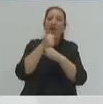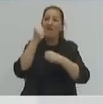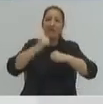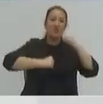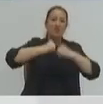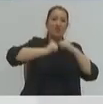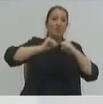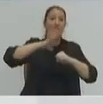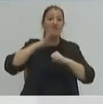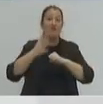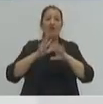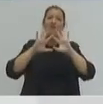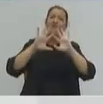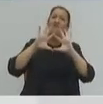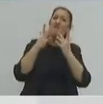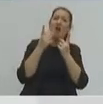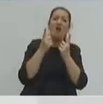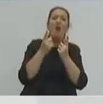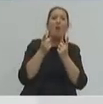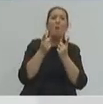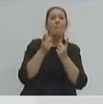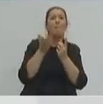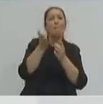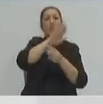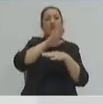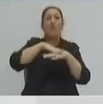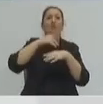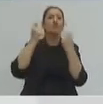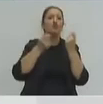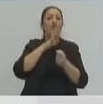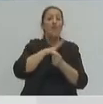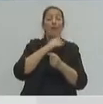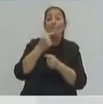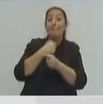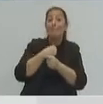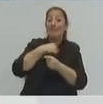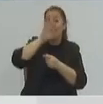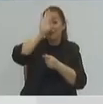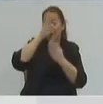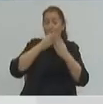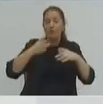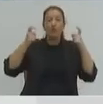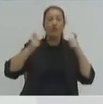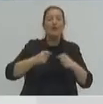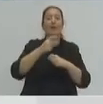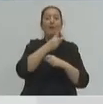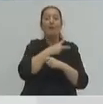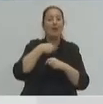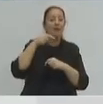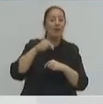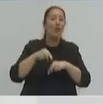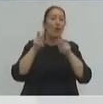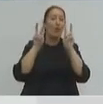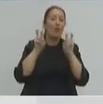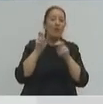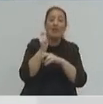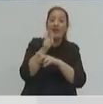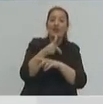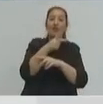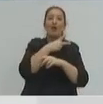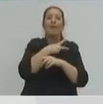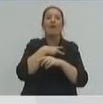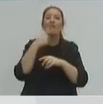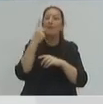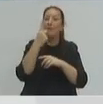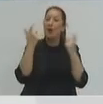var veya mükerrer yaptıkları işler var. Biz İstanbul Büyükşehir Belediyesi'nin bu konuda ilçe belediyesiyle